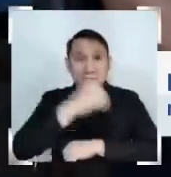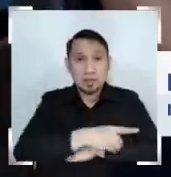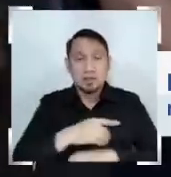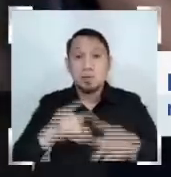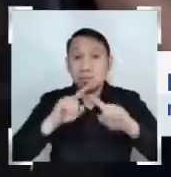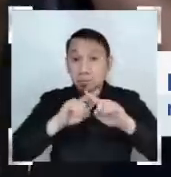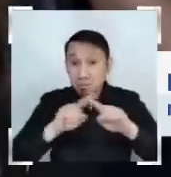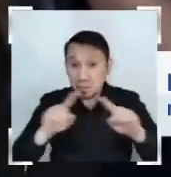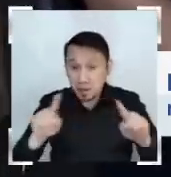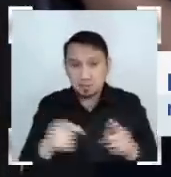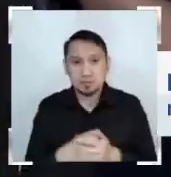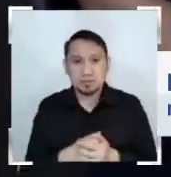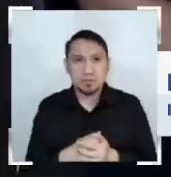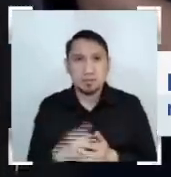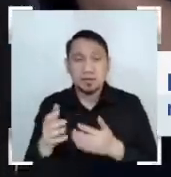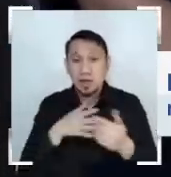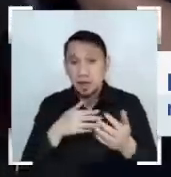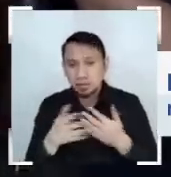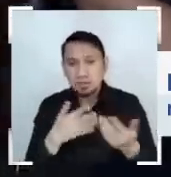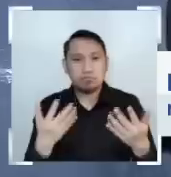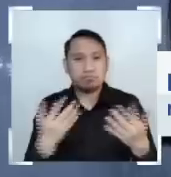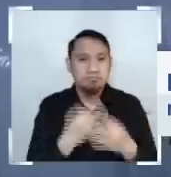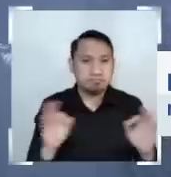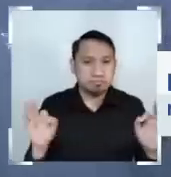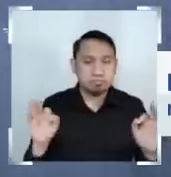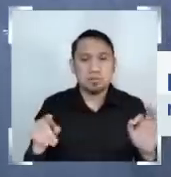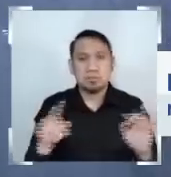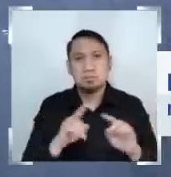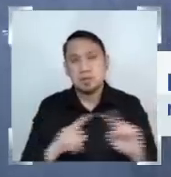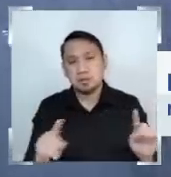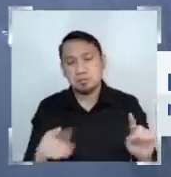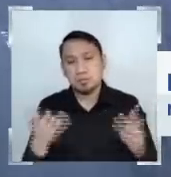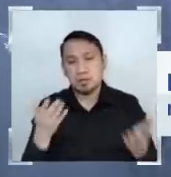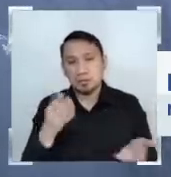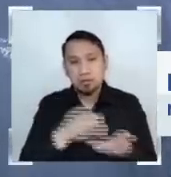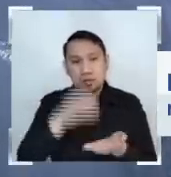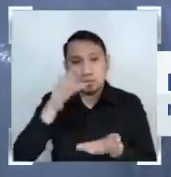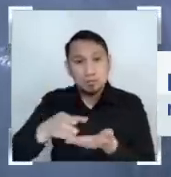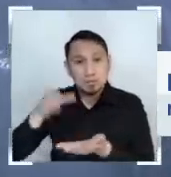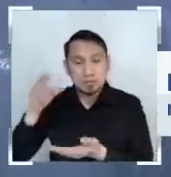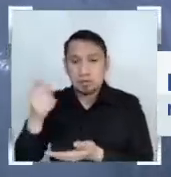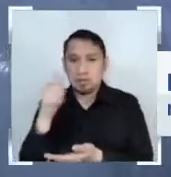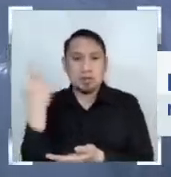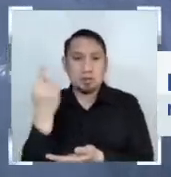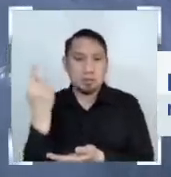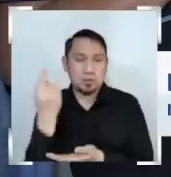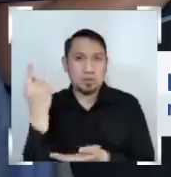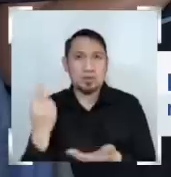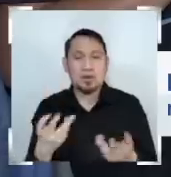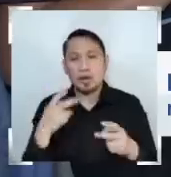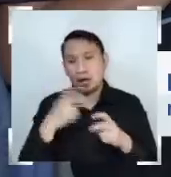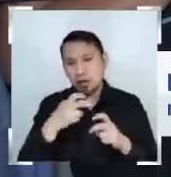kahit malaya nang nakakalabas ng lahat, maswerte na raw siyang makasampung basong benta ng milk tea. Hirap din ang kita ng kanyang asawa